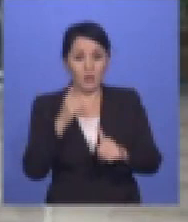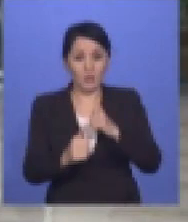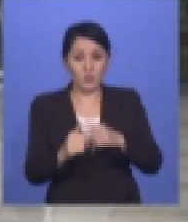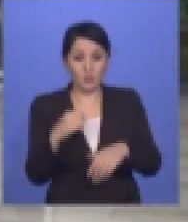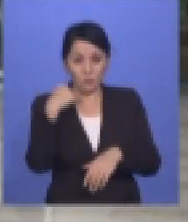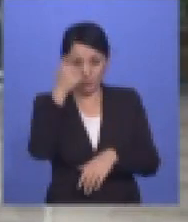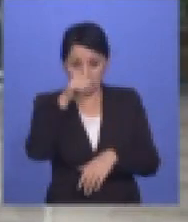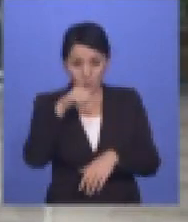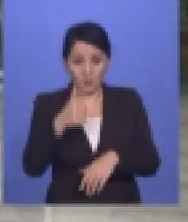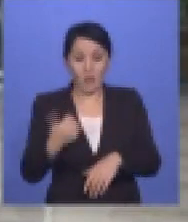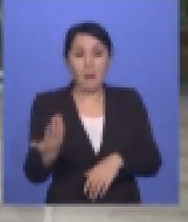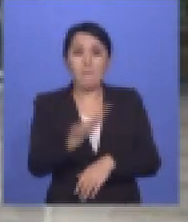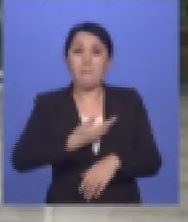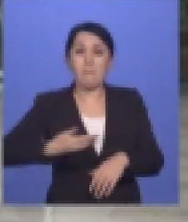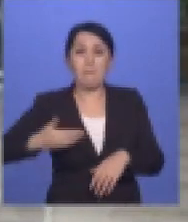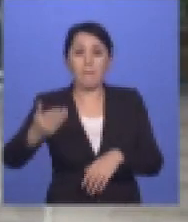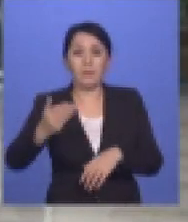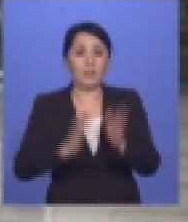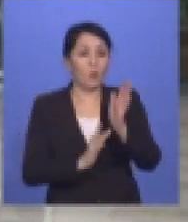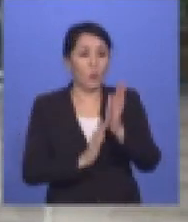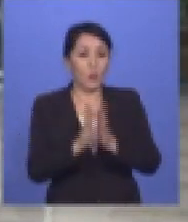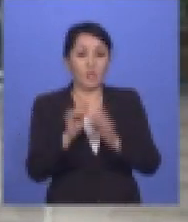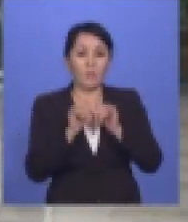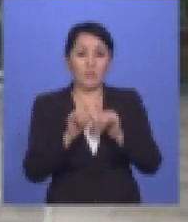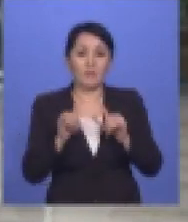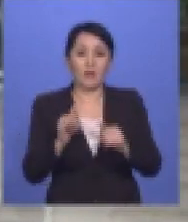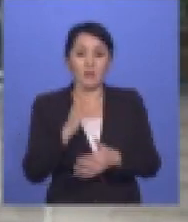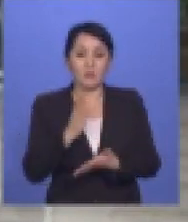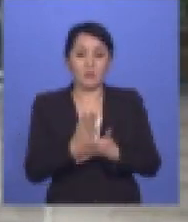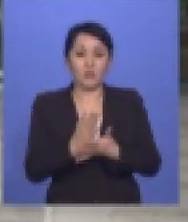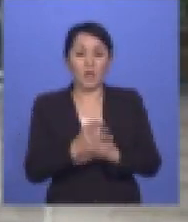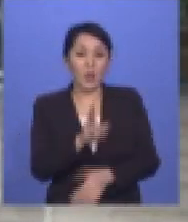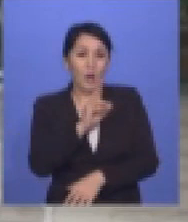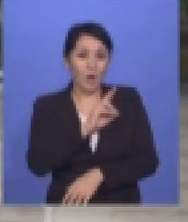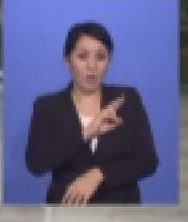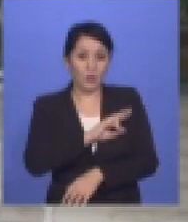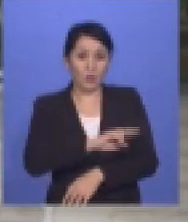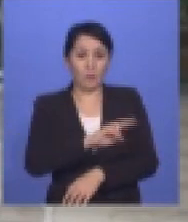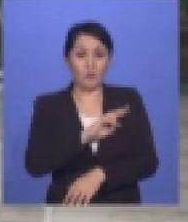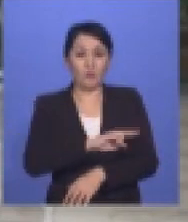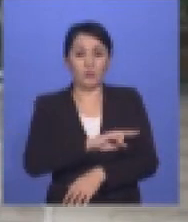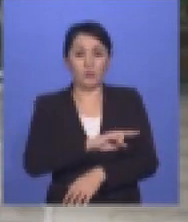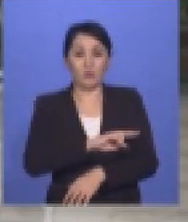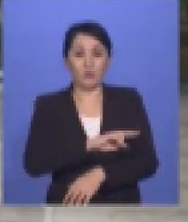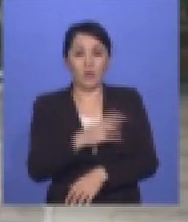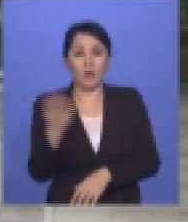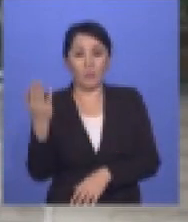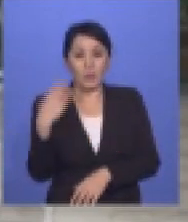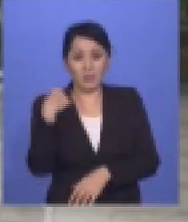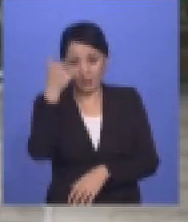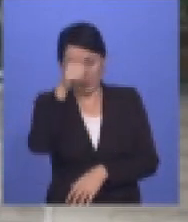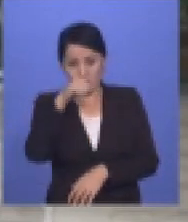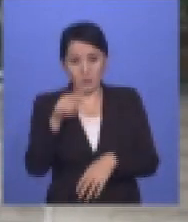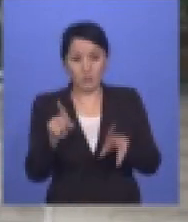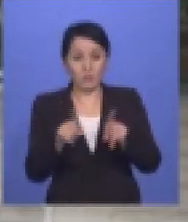біздің урожайнымыз көтеріліп жатыр. Жуықшаммен былтырғы жылға